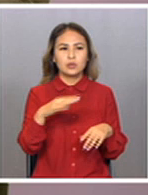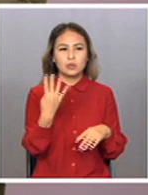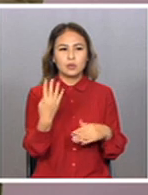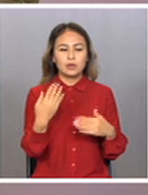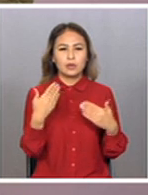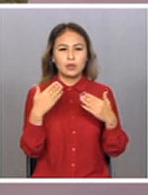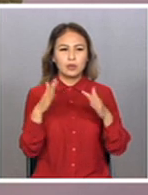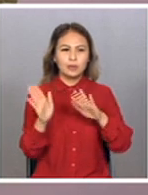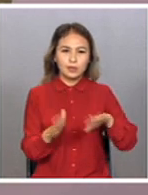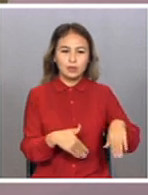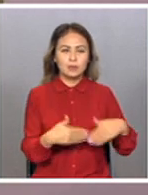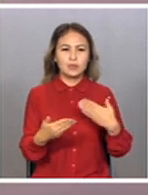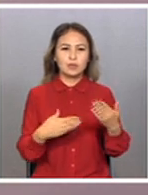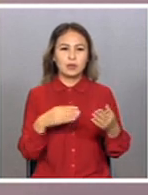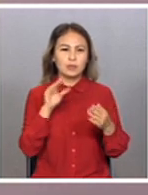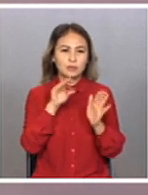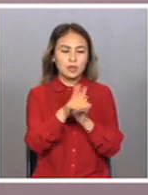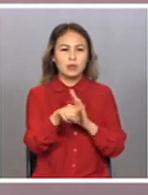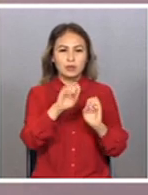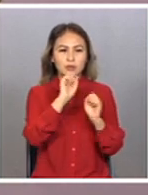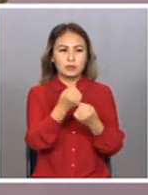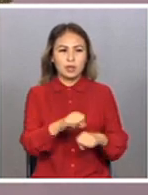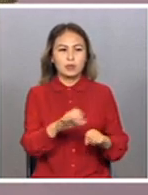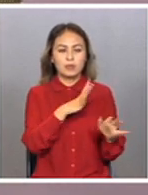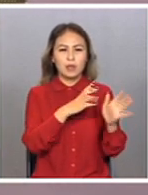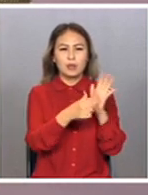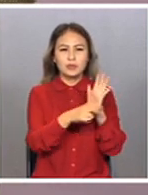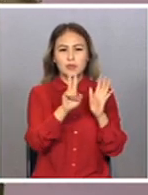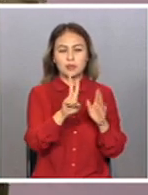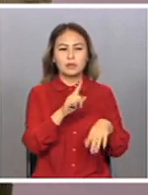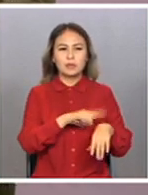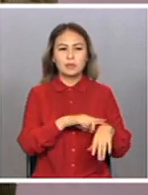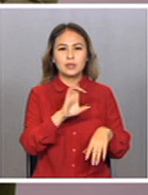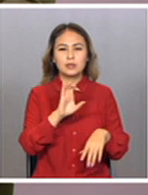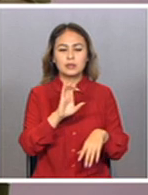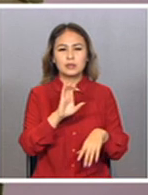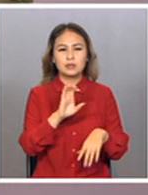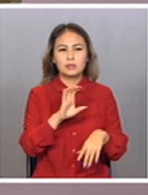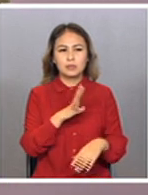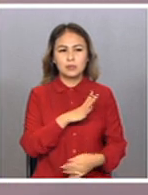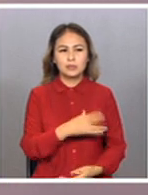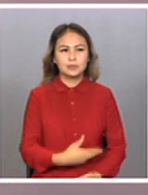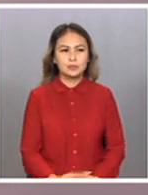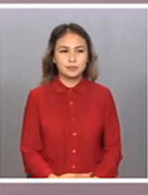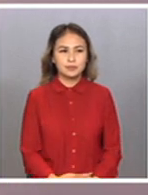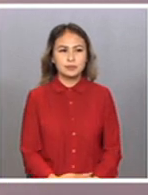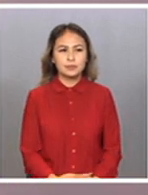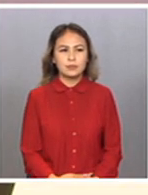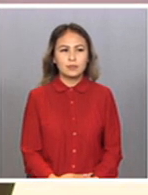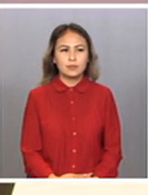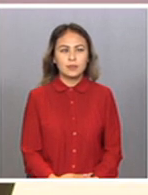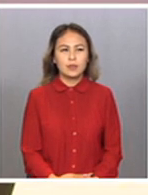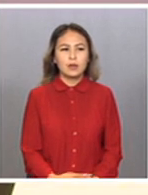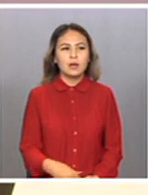километр арақашықтықты сағатына 62 километр жылдамдықпен жүріп өтеді екен.